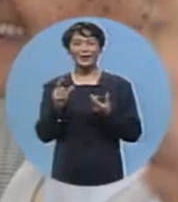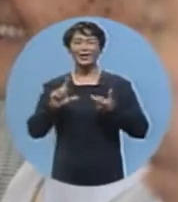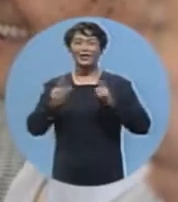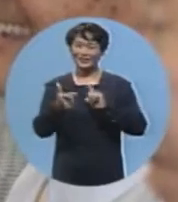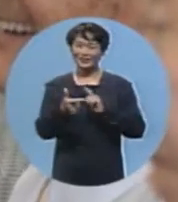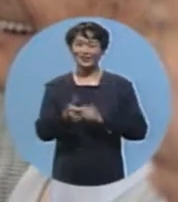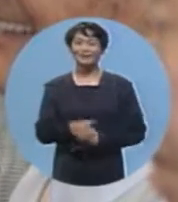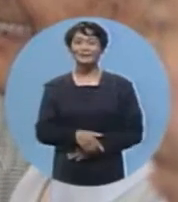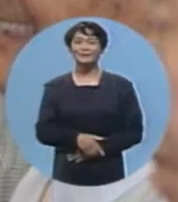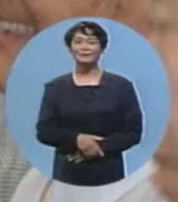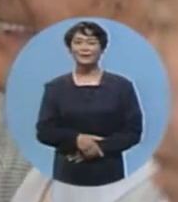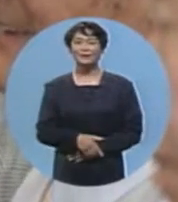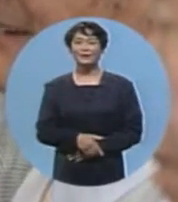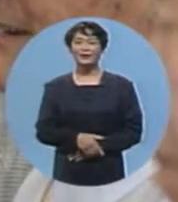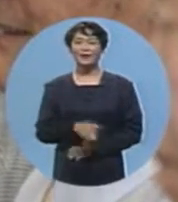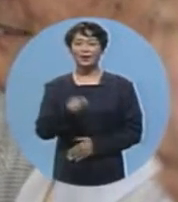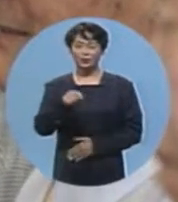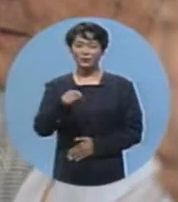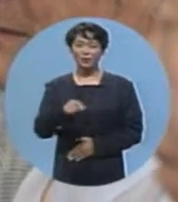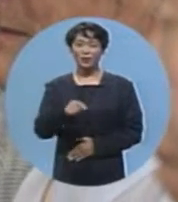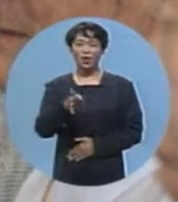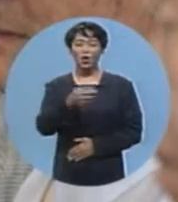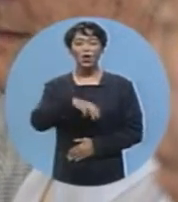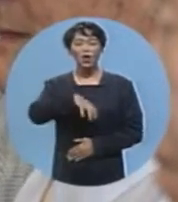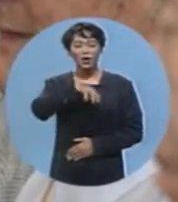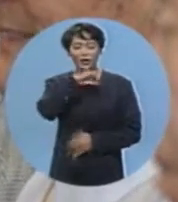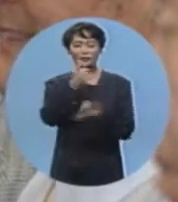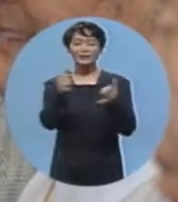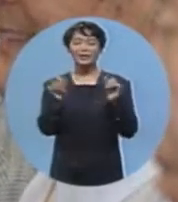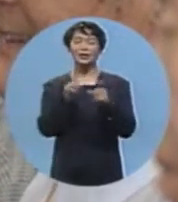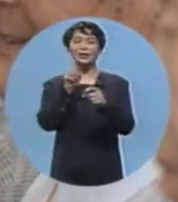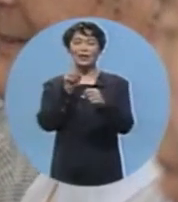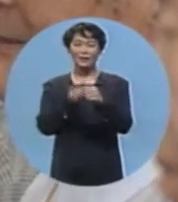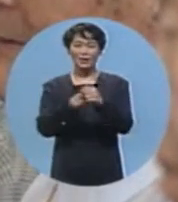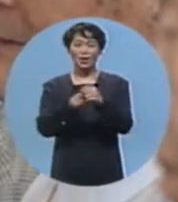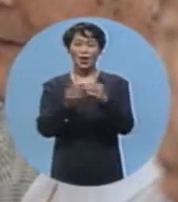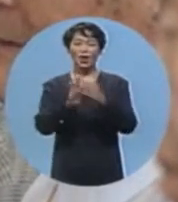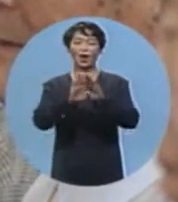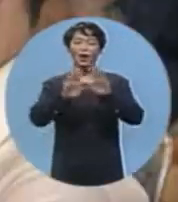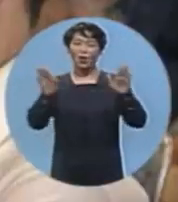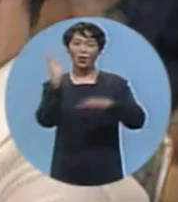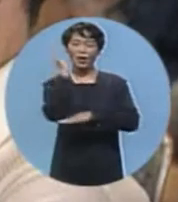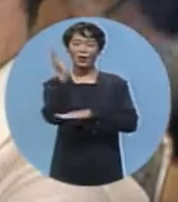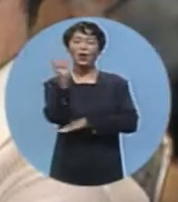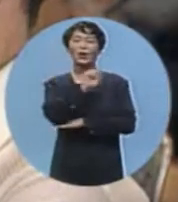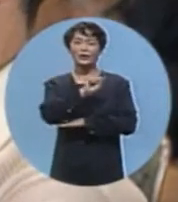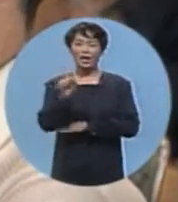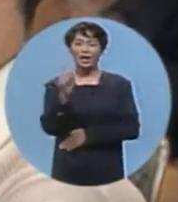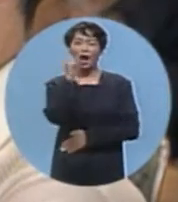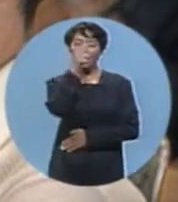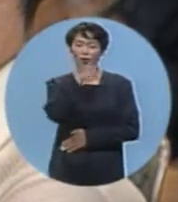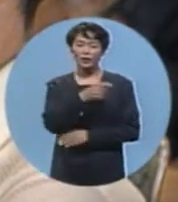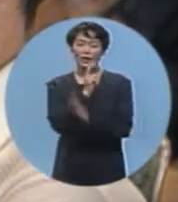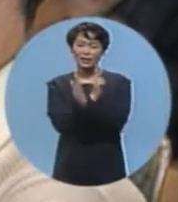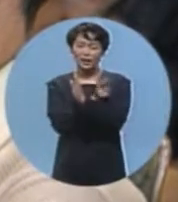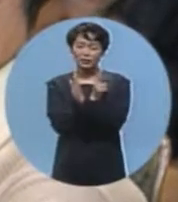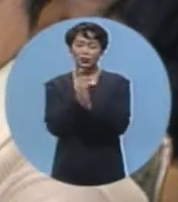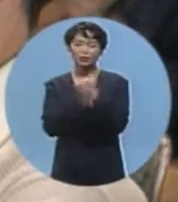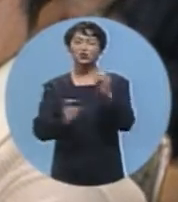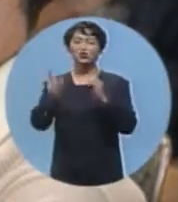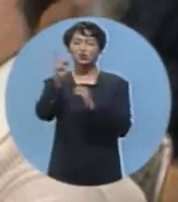でこちらも高齢者のための公開講座、古典落語を10倍楽しむ方ということなん